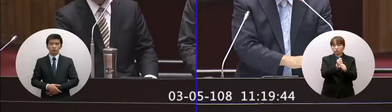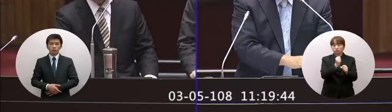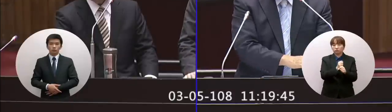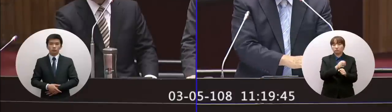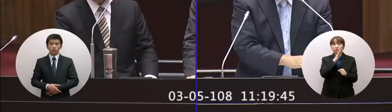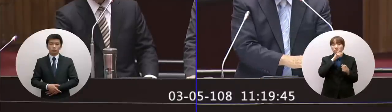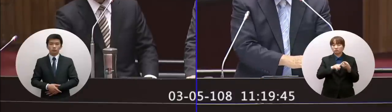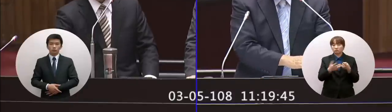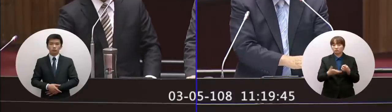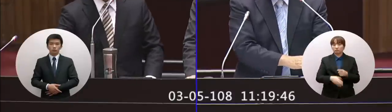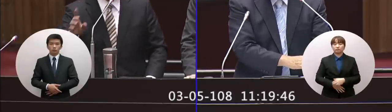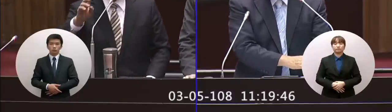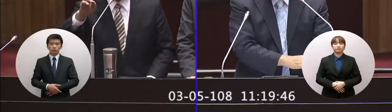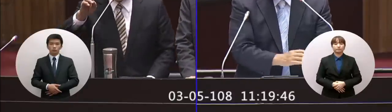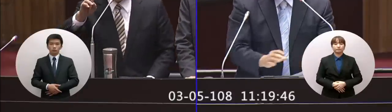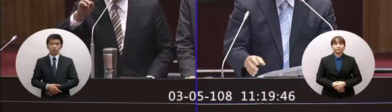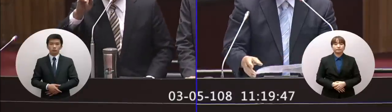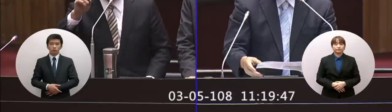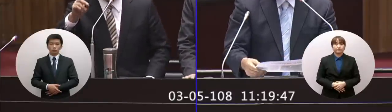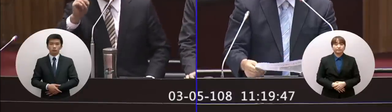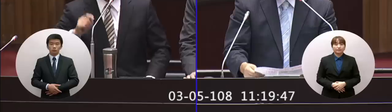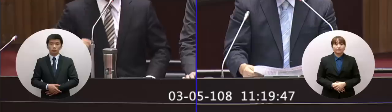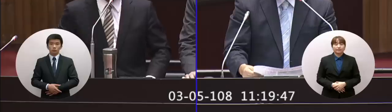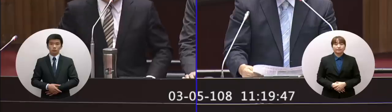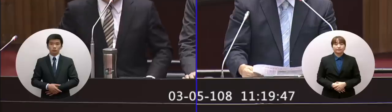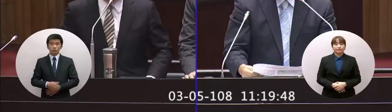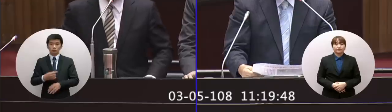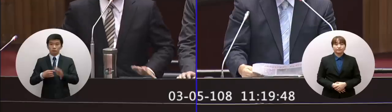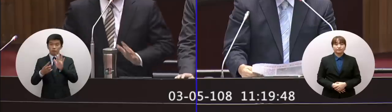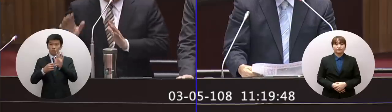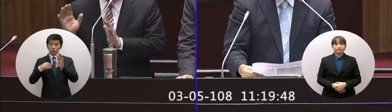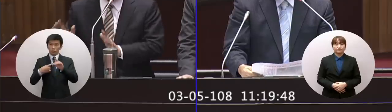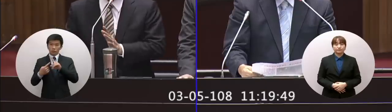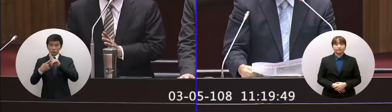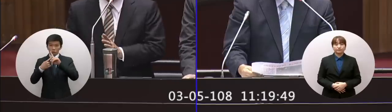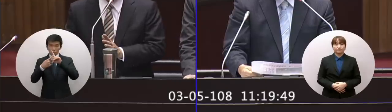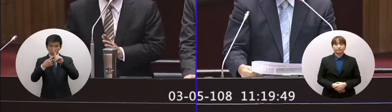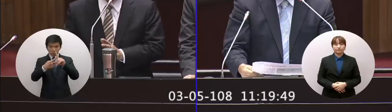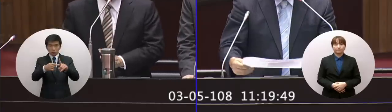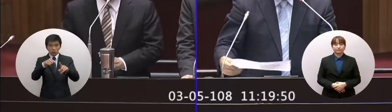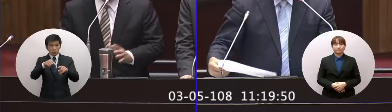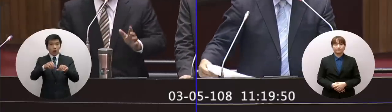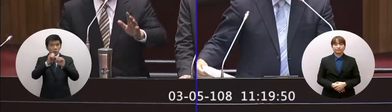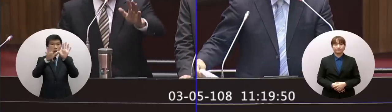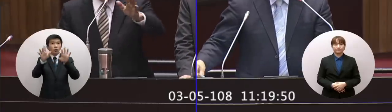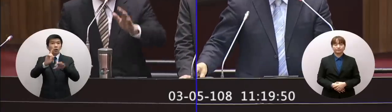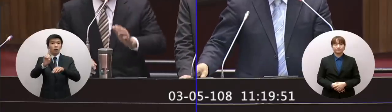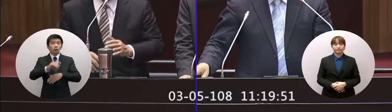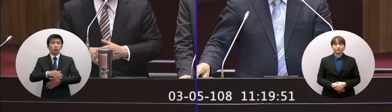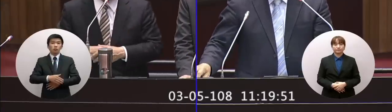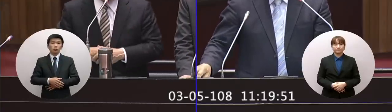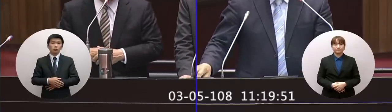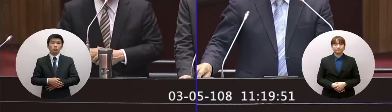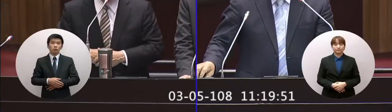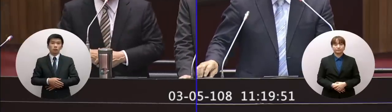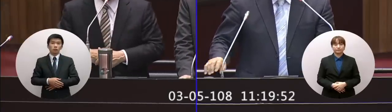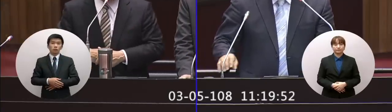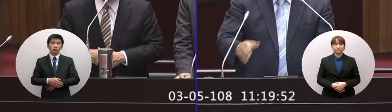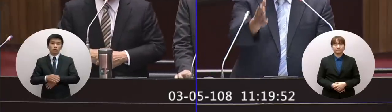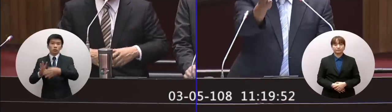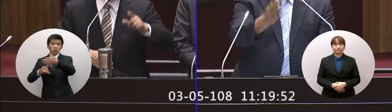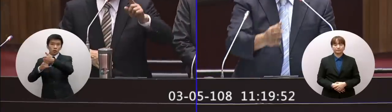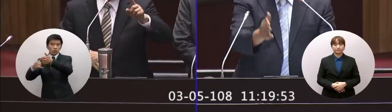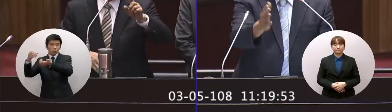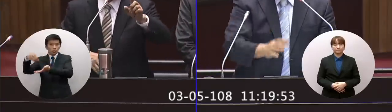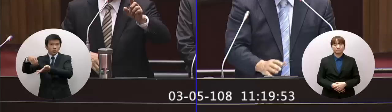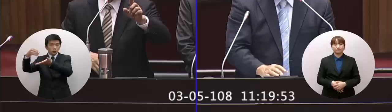吗？ 这个。其实我当天在那里才是的哦，比委员你讲的